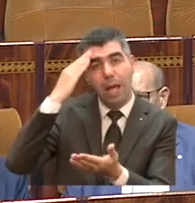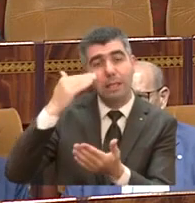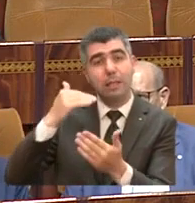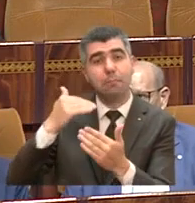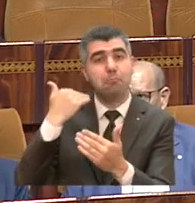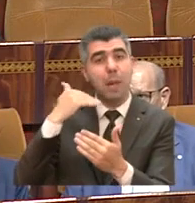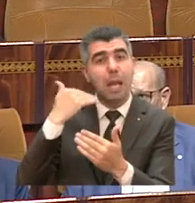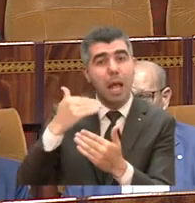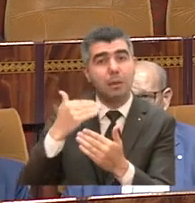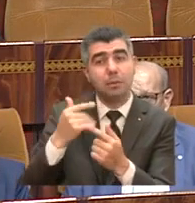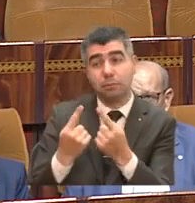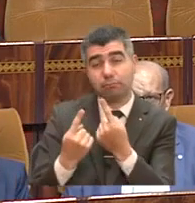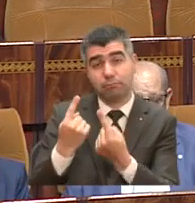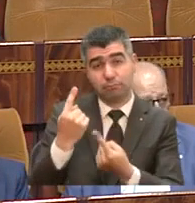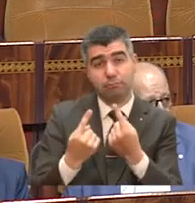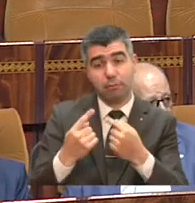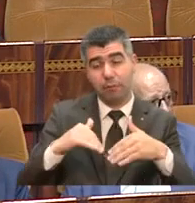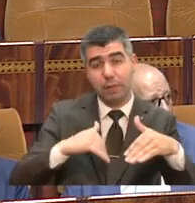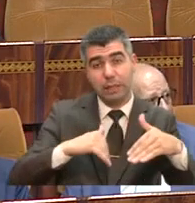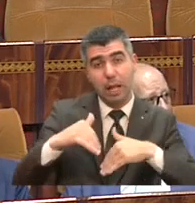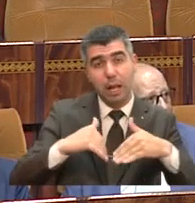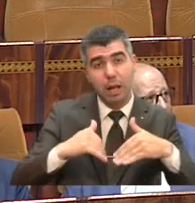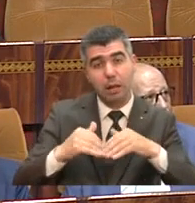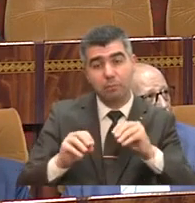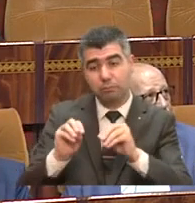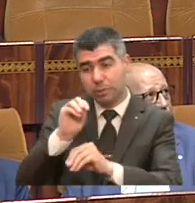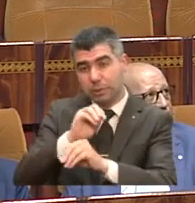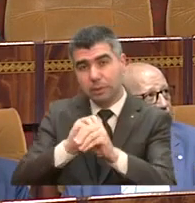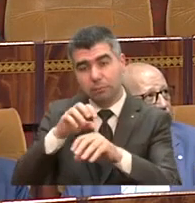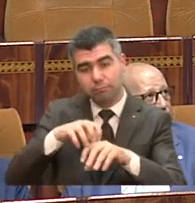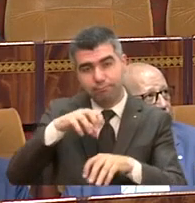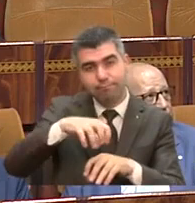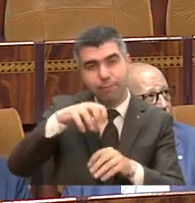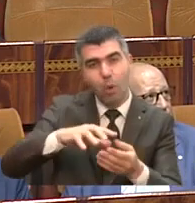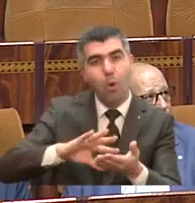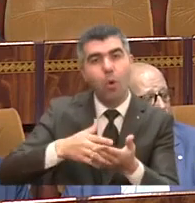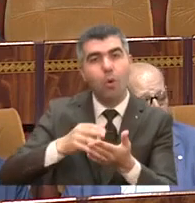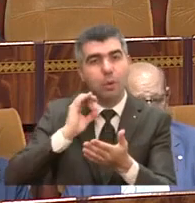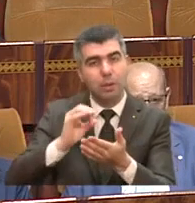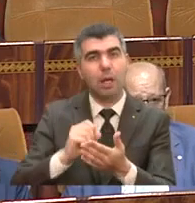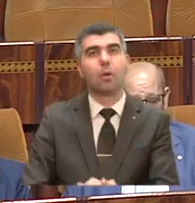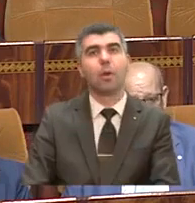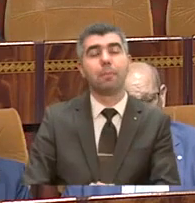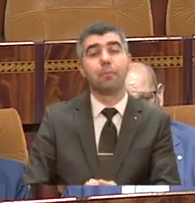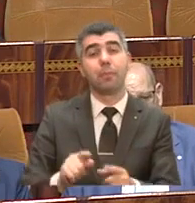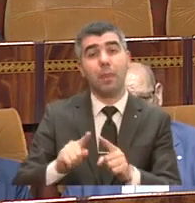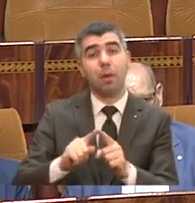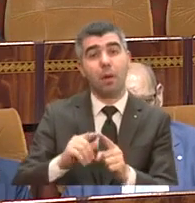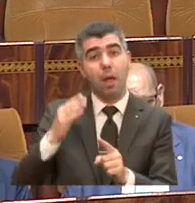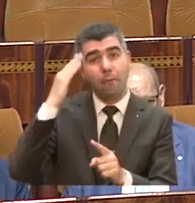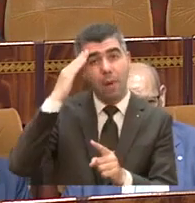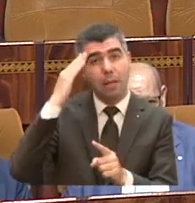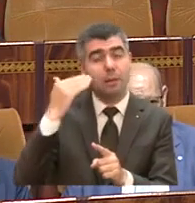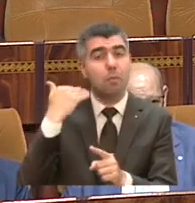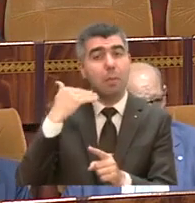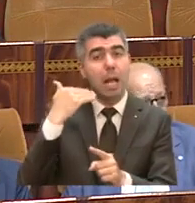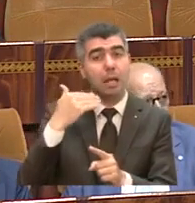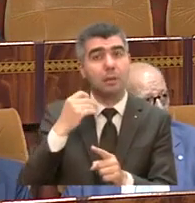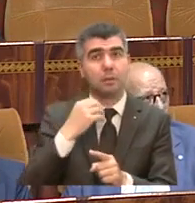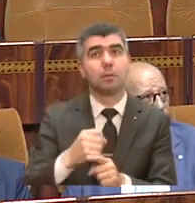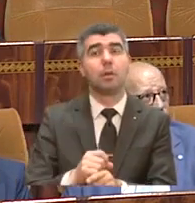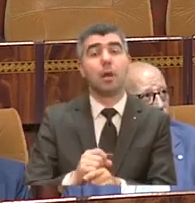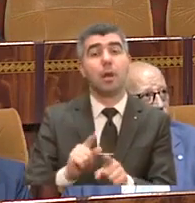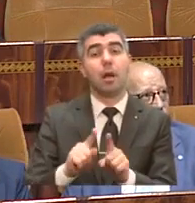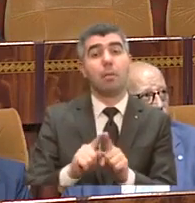الإقليميين 5304 و5306، وكذلك الطريق الوطني رقم 8 الرابطة بين فاس ومكناس. ننتظر من السيد